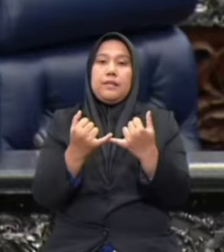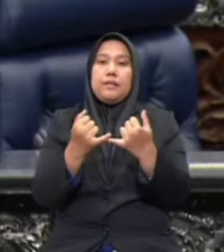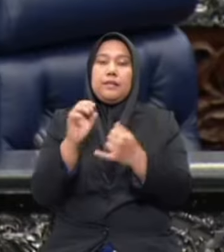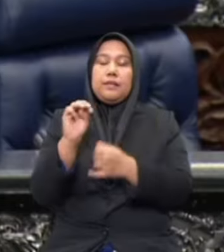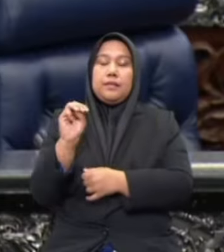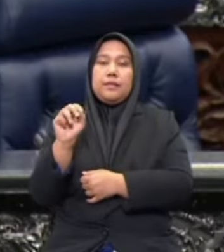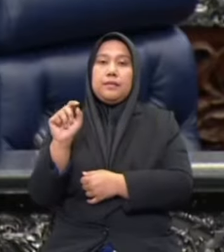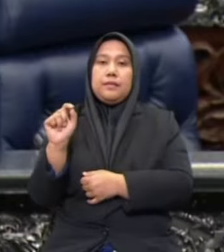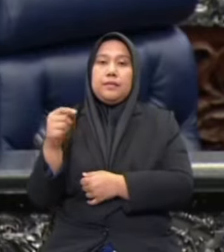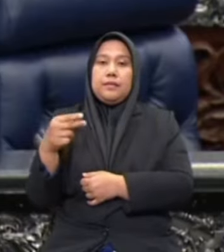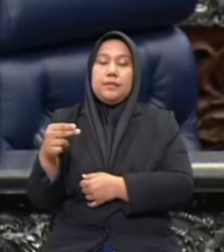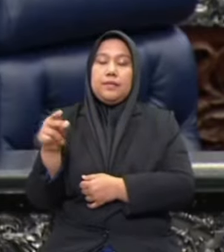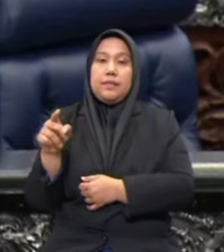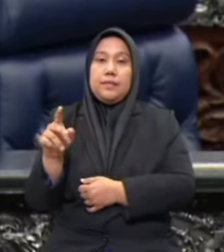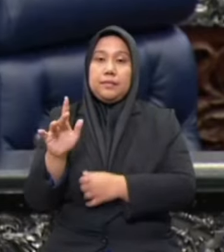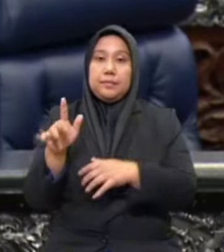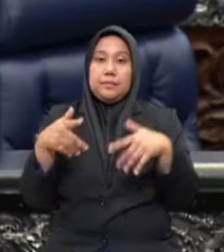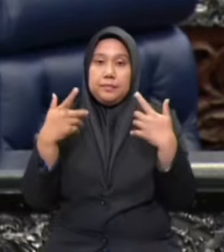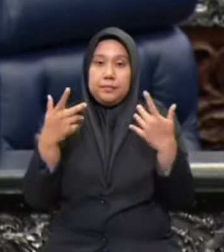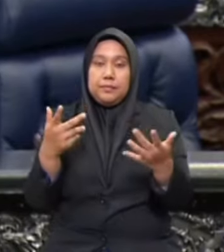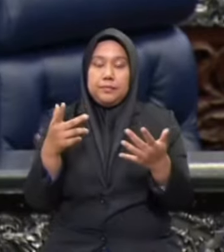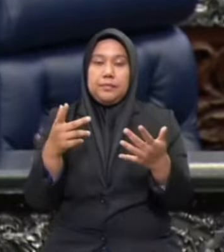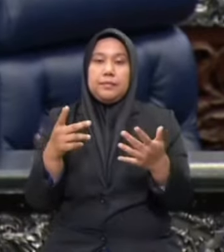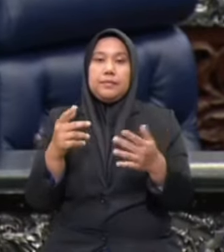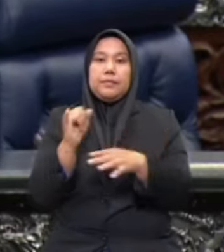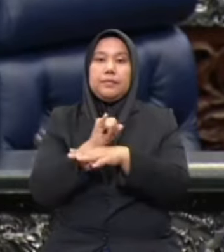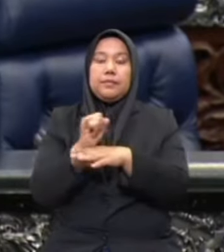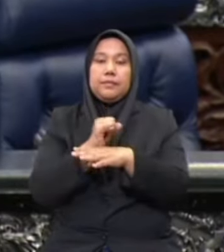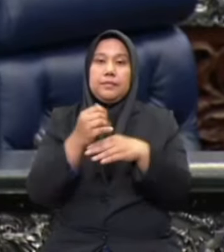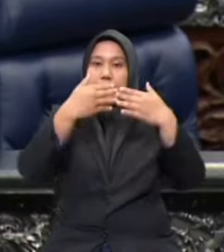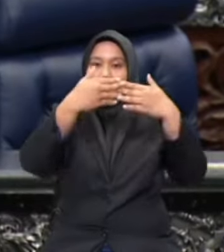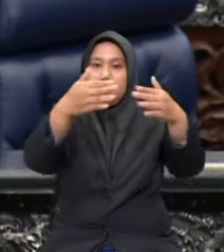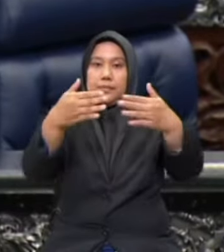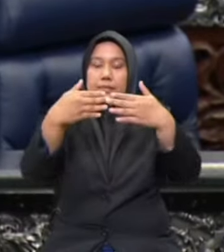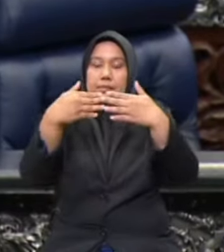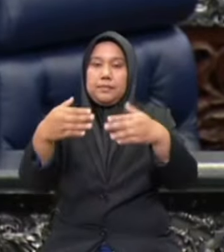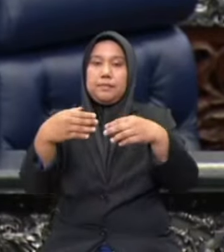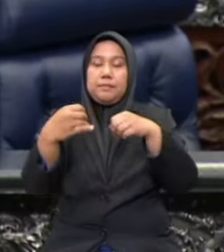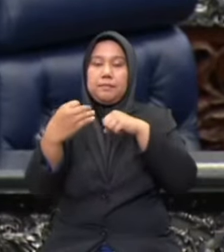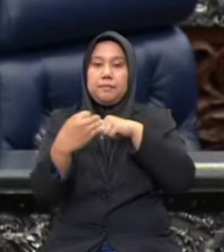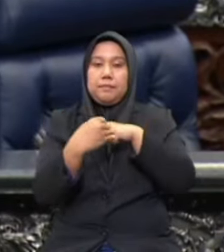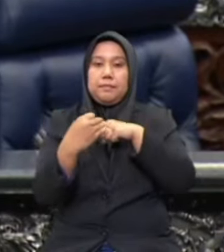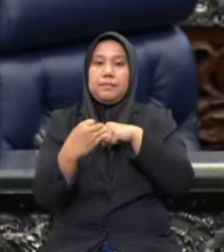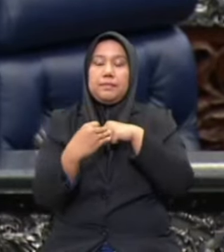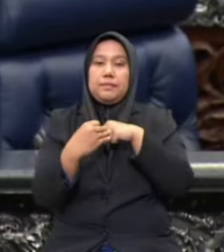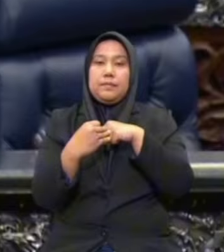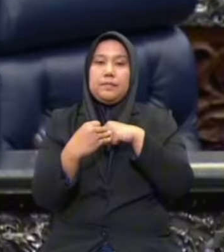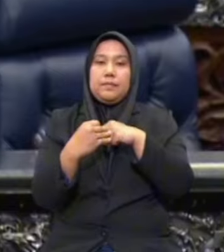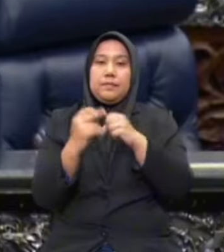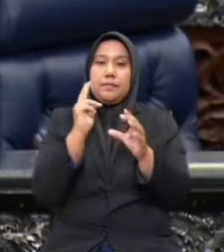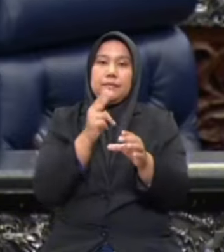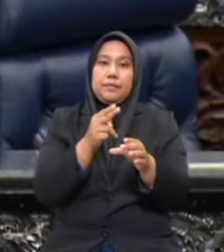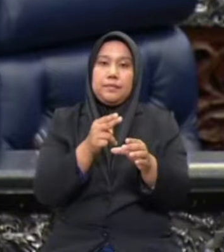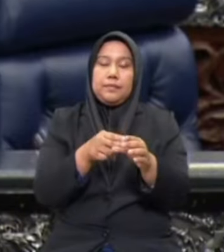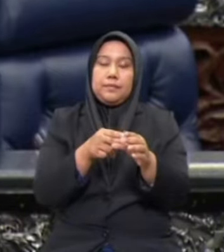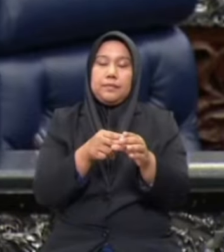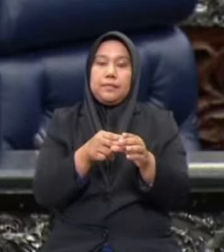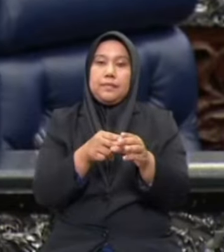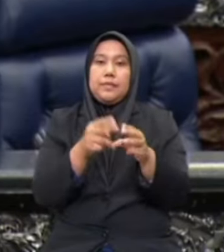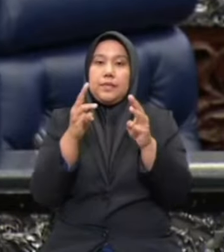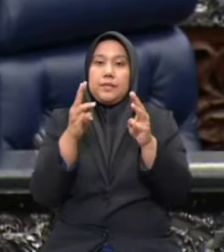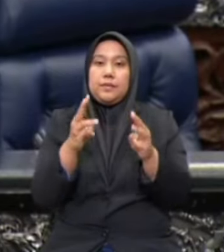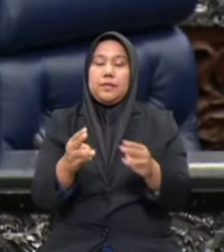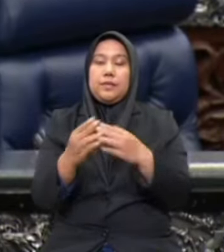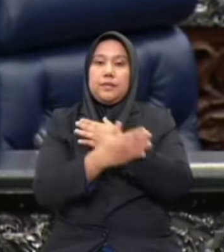ini apatah lagi industri mm2h ini terdedah kepada tohmahan apabila melibatkan kewarganegaraan yang terkait